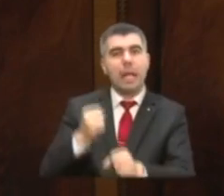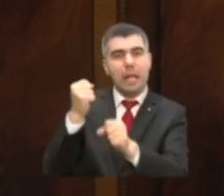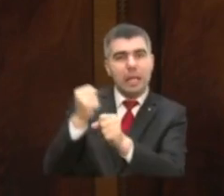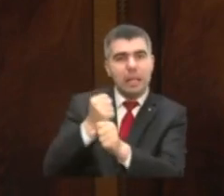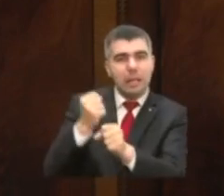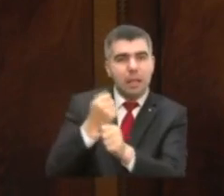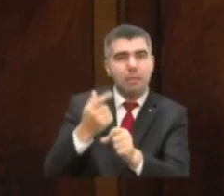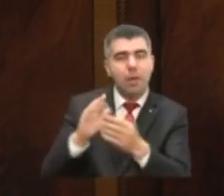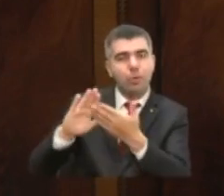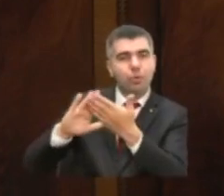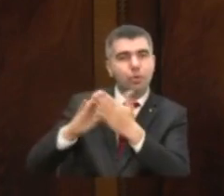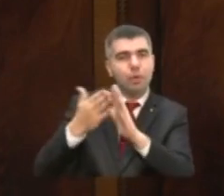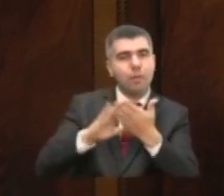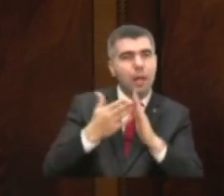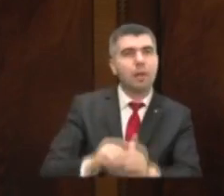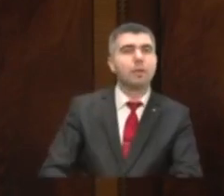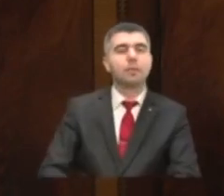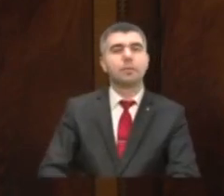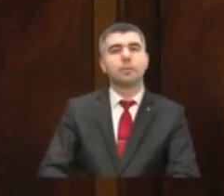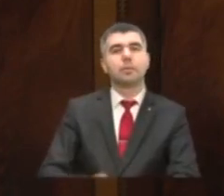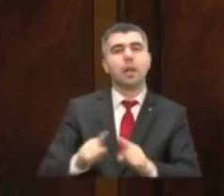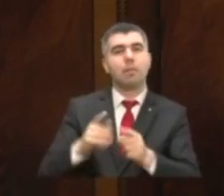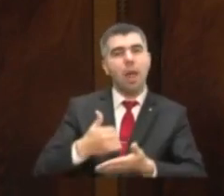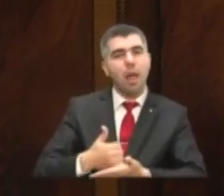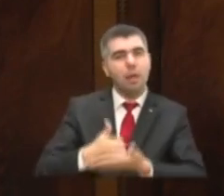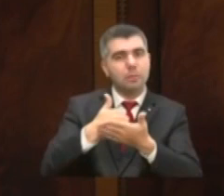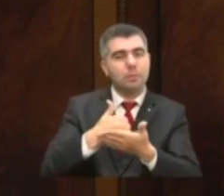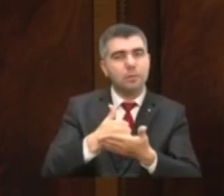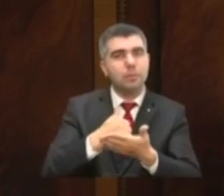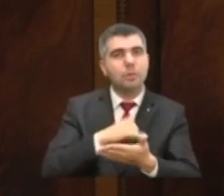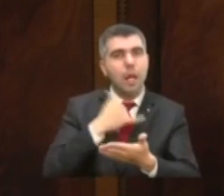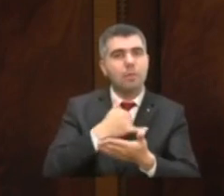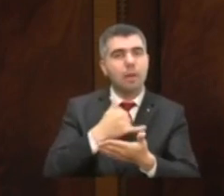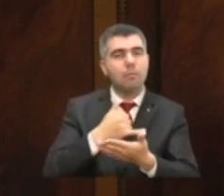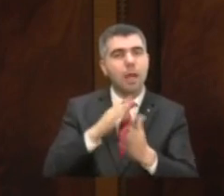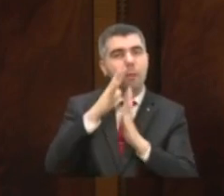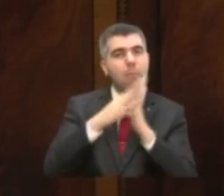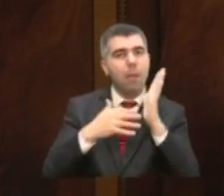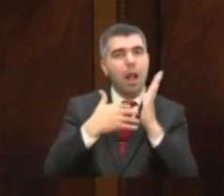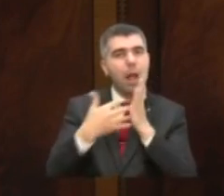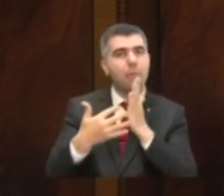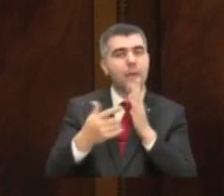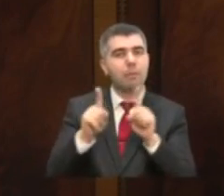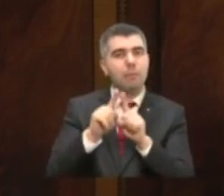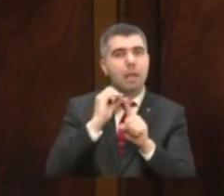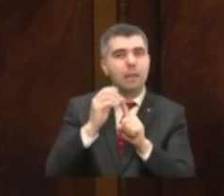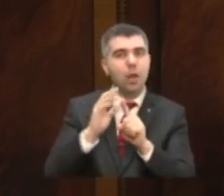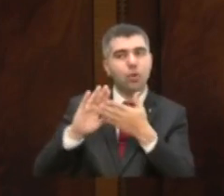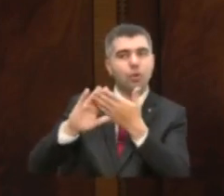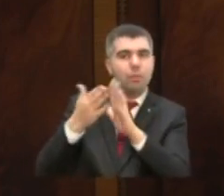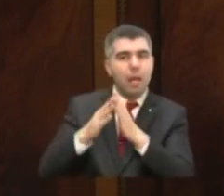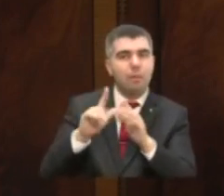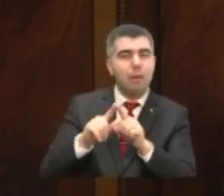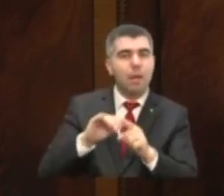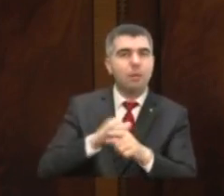الجمعوي الموجهة للشباب، هو لأن كان هناك إطلاق برنامج دعم التشغيل الجمعوي وتحفيزه، وهذا شيء